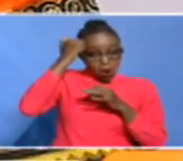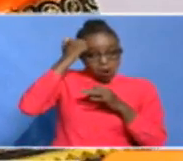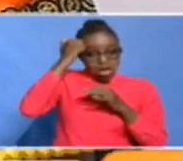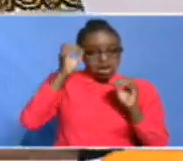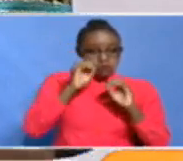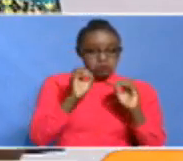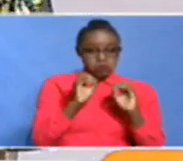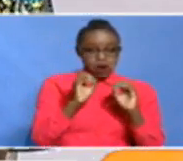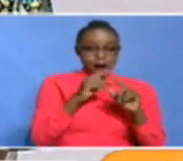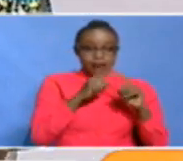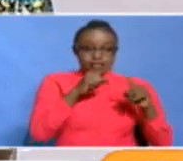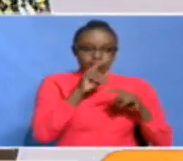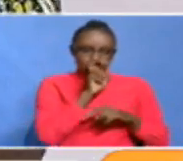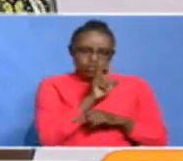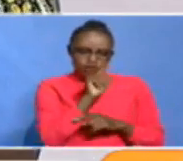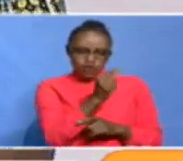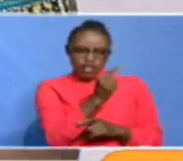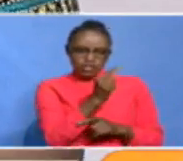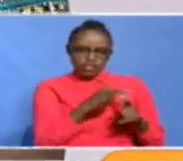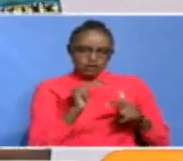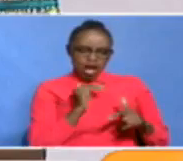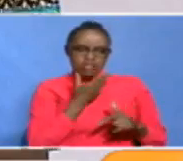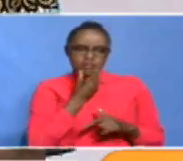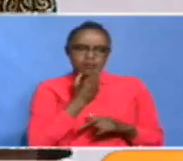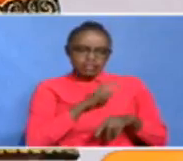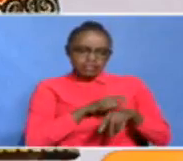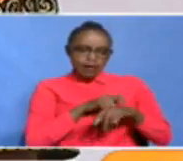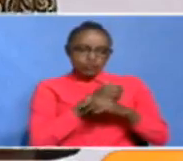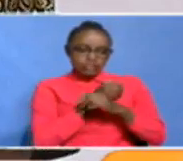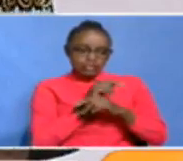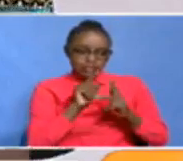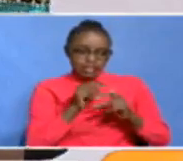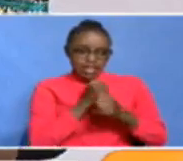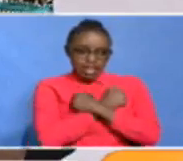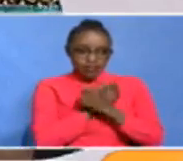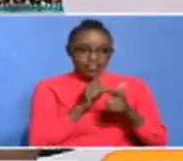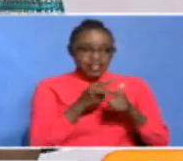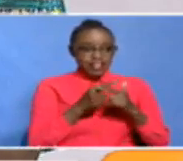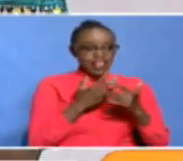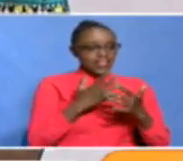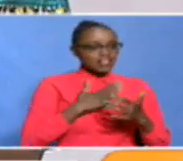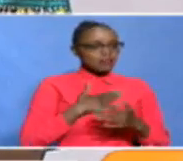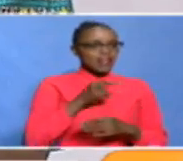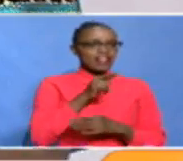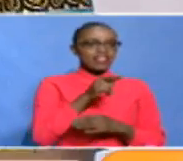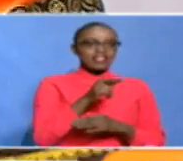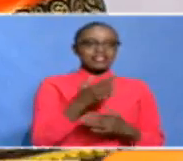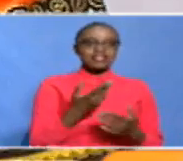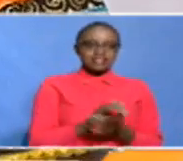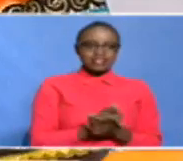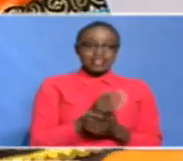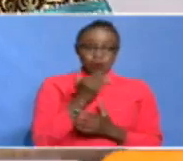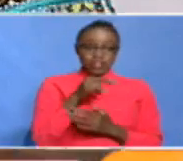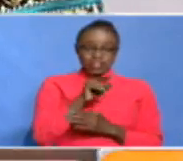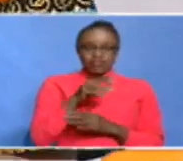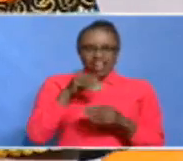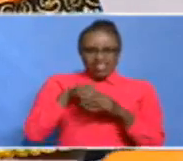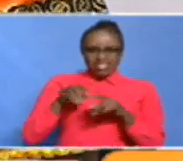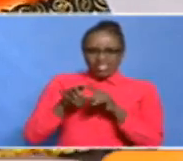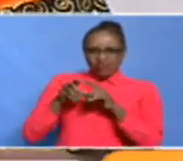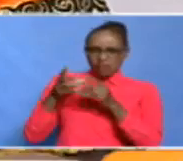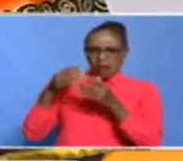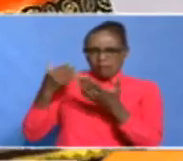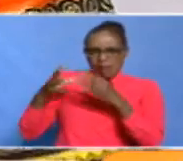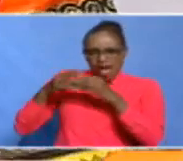Unaelewa? Lakini wewe utamuona mwanzo, kama sisi wanaume tukishapenda mwanzo utamuona, utasema vitu vyangu hivi. Waelewa? Kwa sababu yuko katika maumbile,